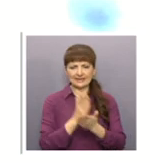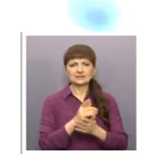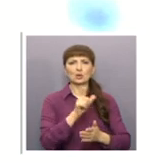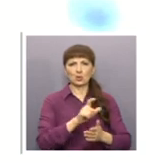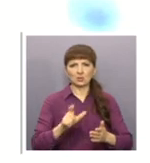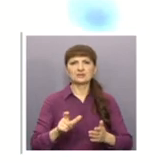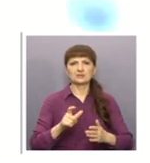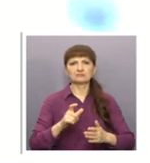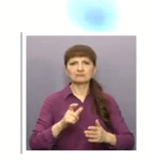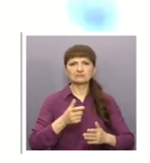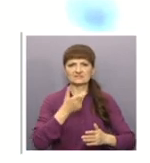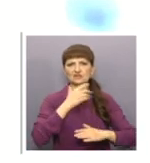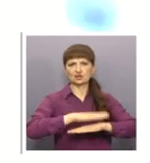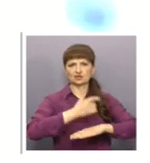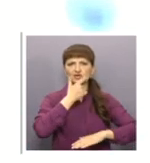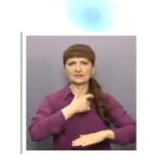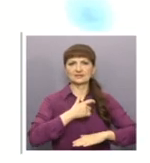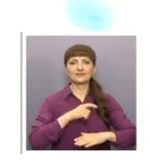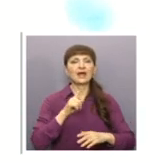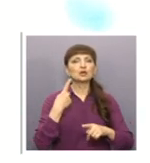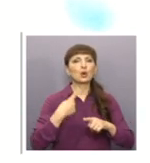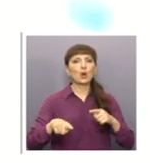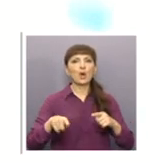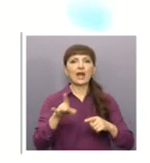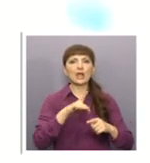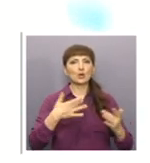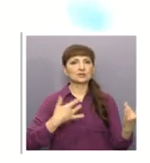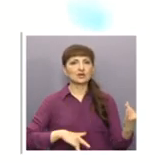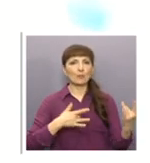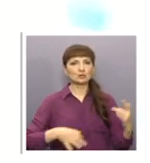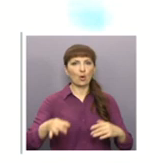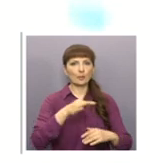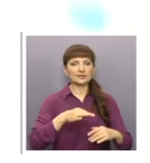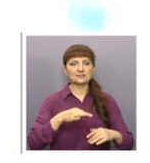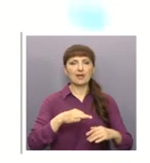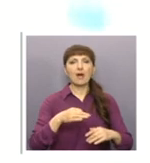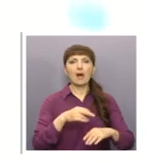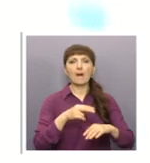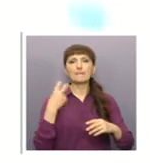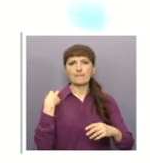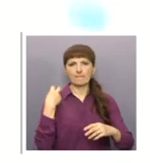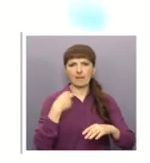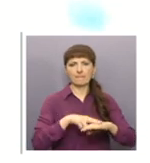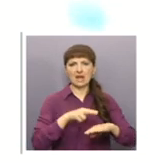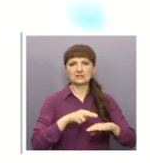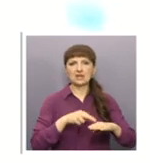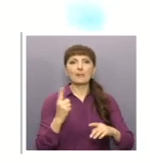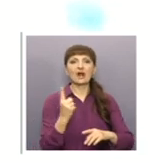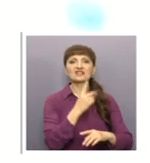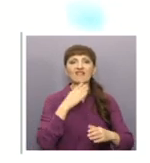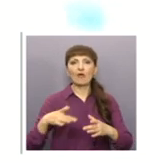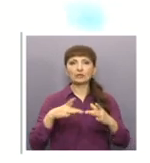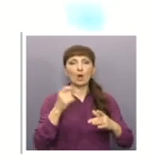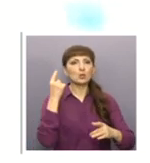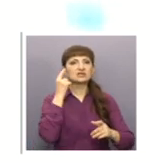люди чести. Перенесемся в Мойынкумский район Жамбылской области. Майор полиции Талгат Кудеков, проходя мимо водного канала,